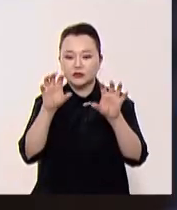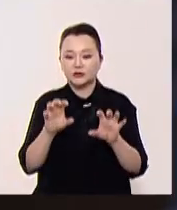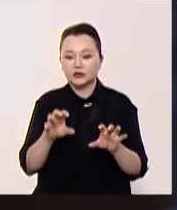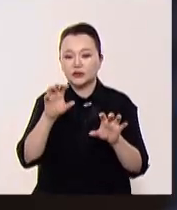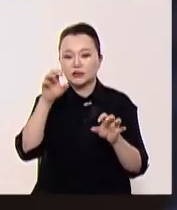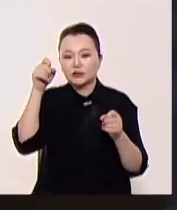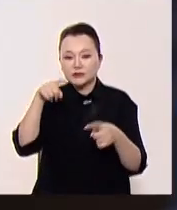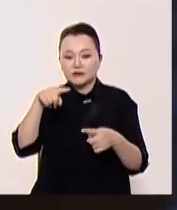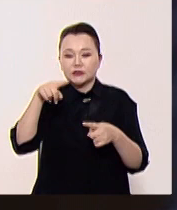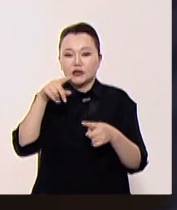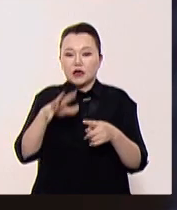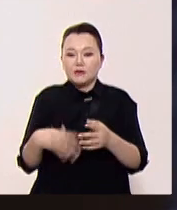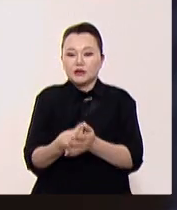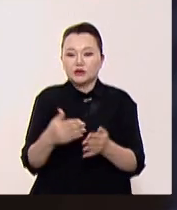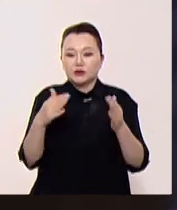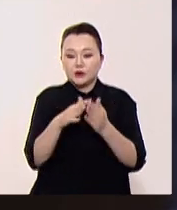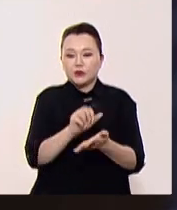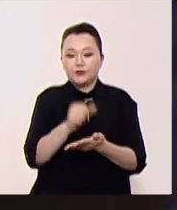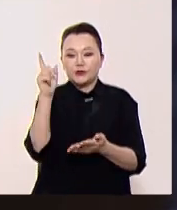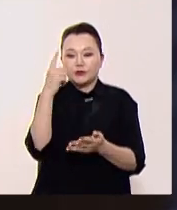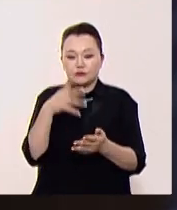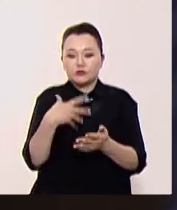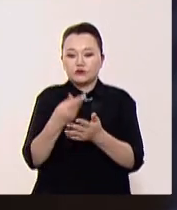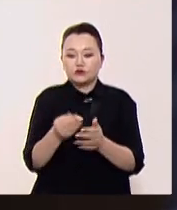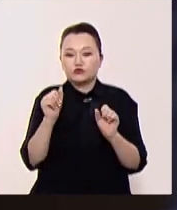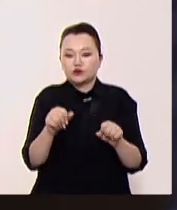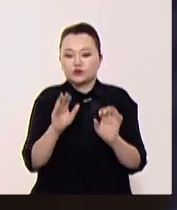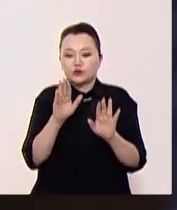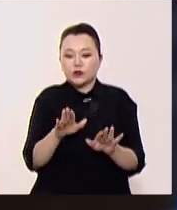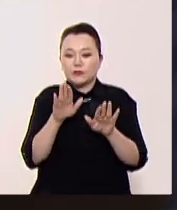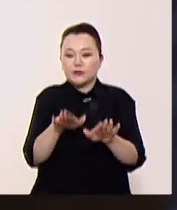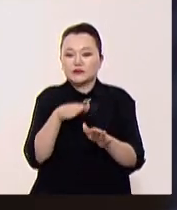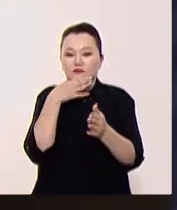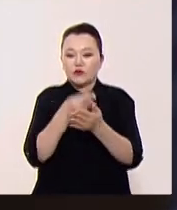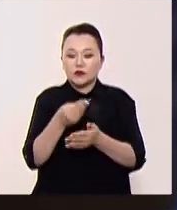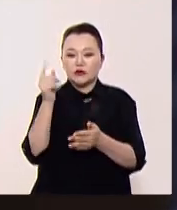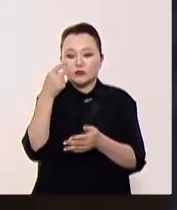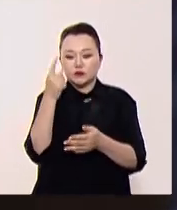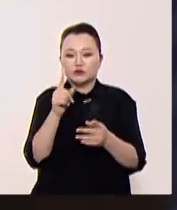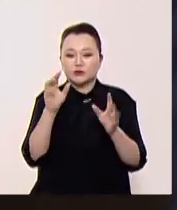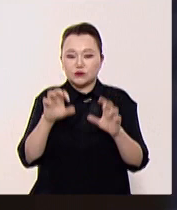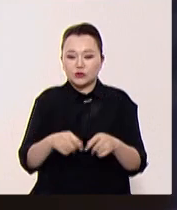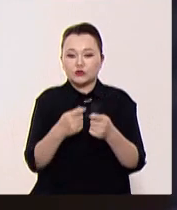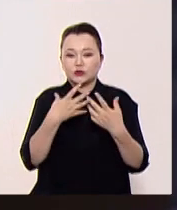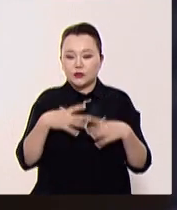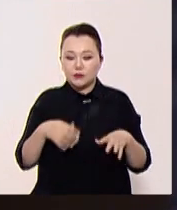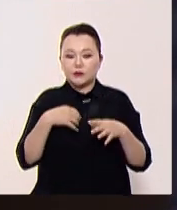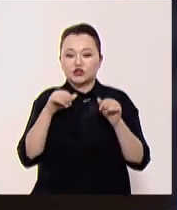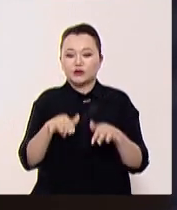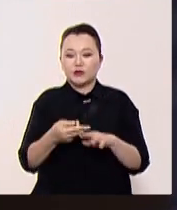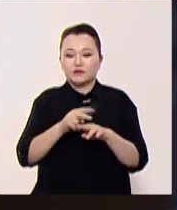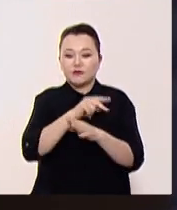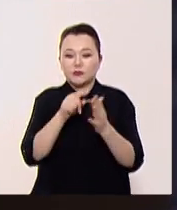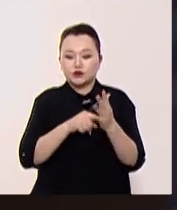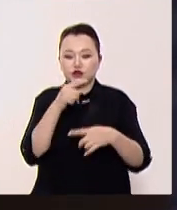По законодательству оплачивать жилье и коммуслуги мы можем только из местного бюджета. Для того, чтобы не нарушать законодательство, мы решаем этот